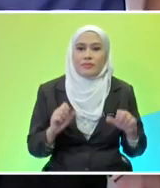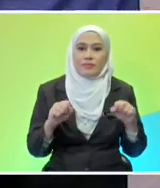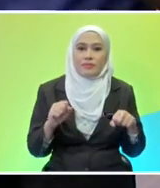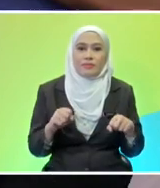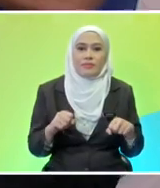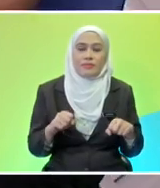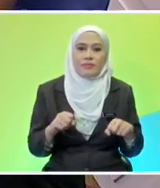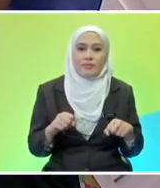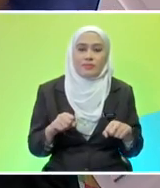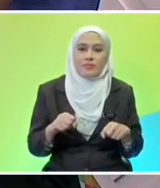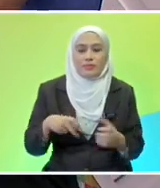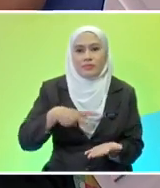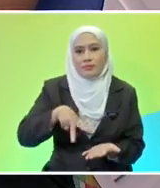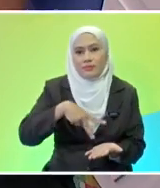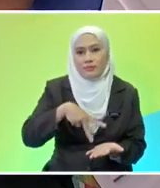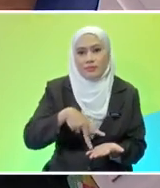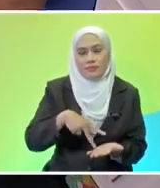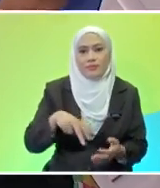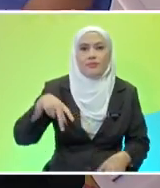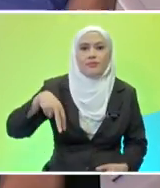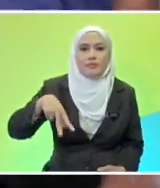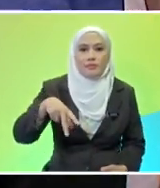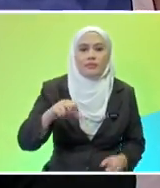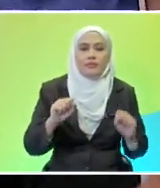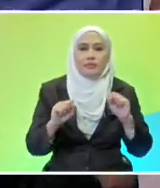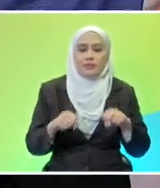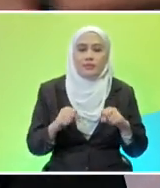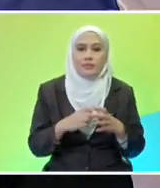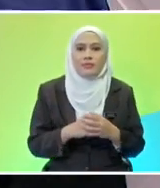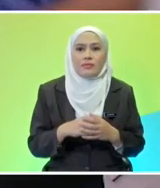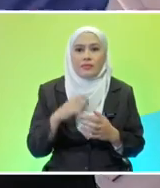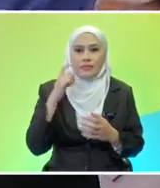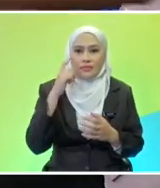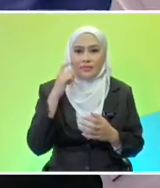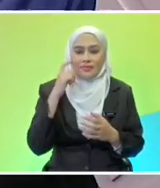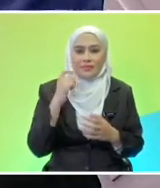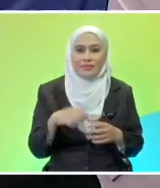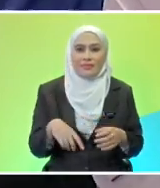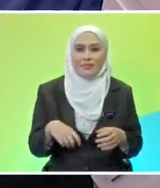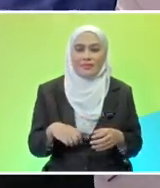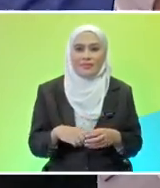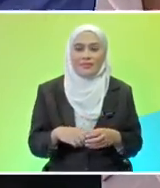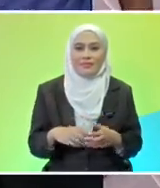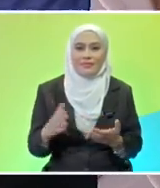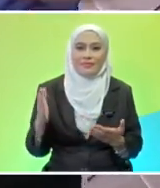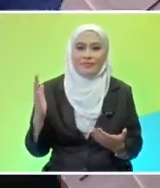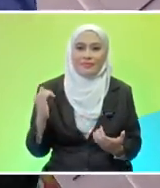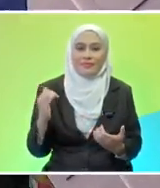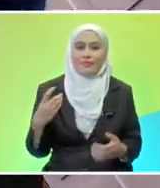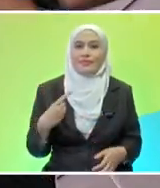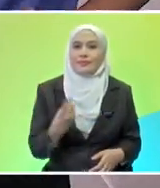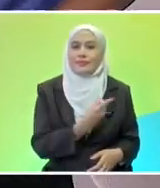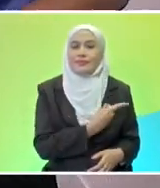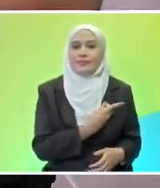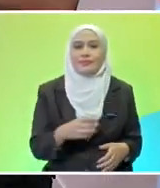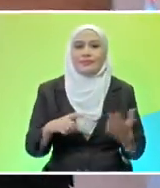nak menari kat sini pun tak ada masalah. Okey. Tak ada masalah. Baik cikgu. Mari kita mulakan. Okay, kita perlu bersenam sedikit warna kuning ya. Cikgu